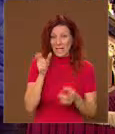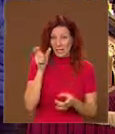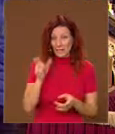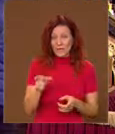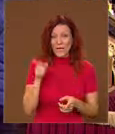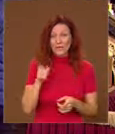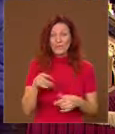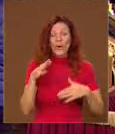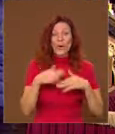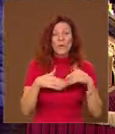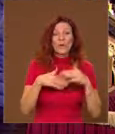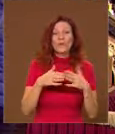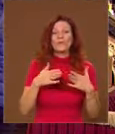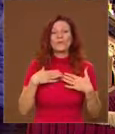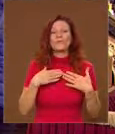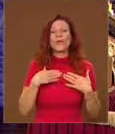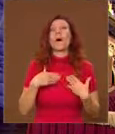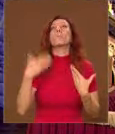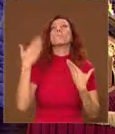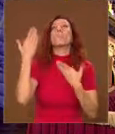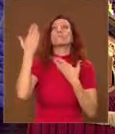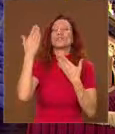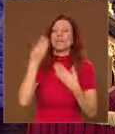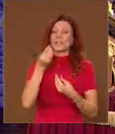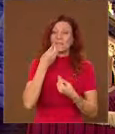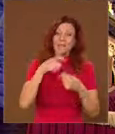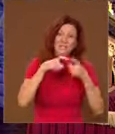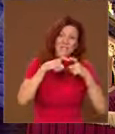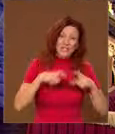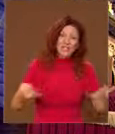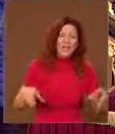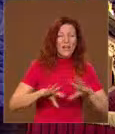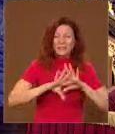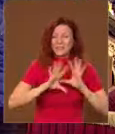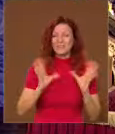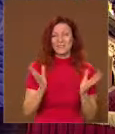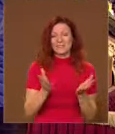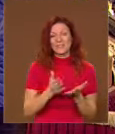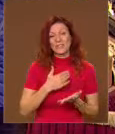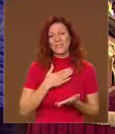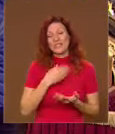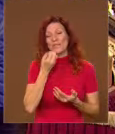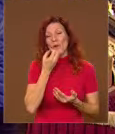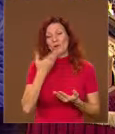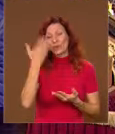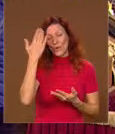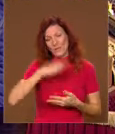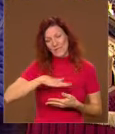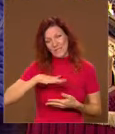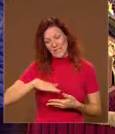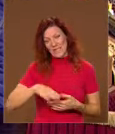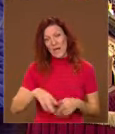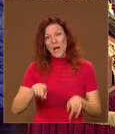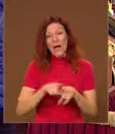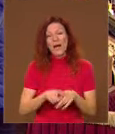тази своя божествена вечеря за всички хора, на всички свои духовни чеда, като ги